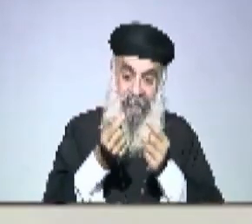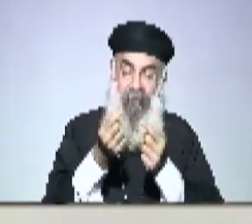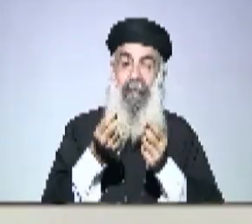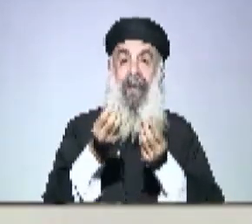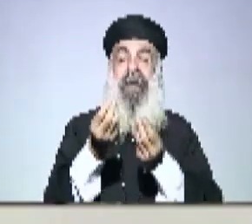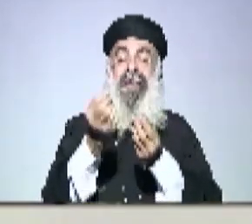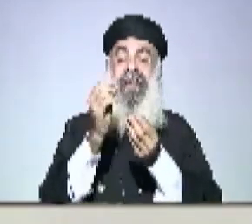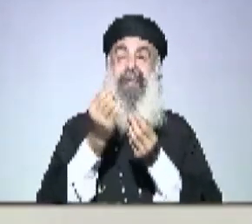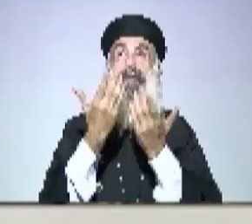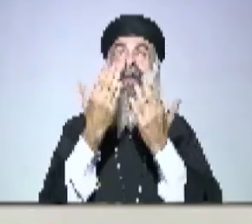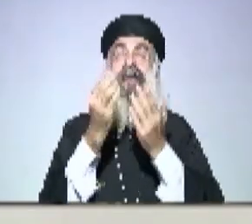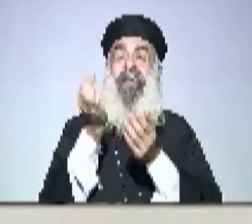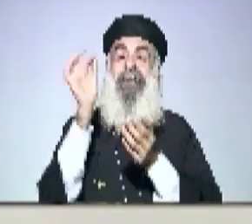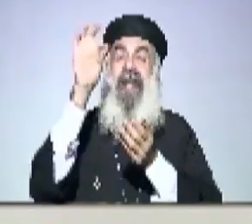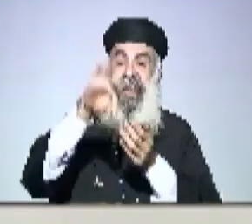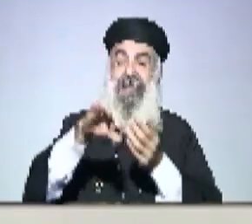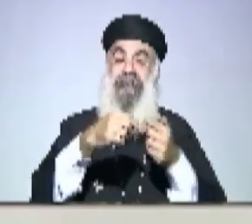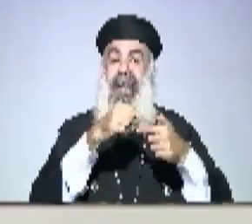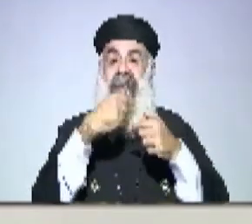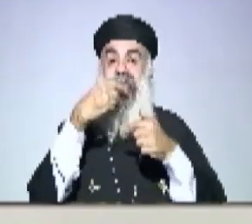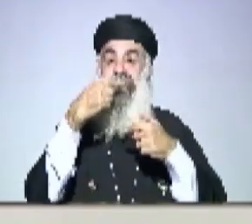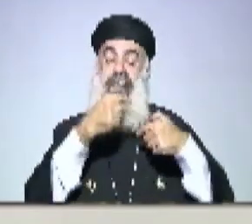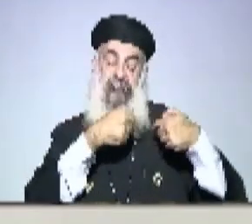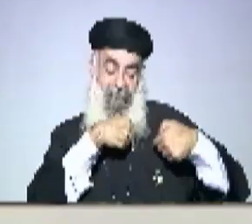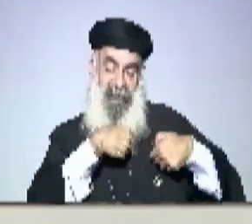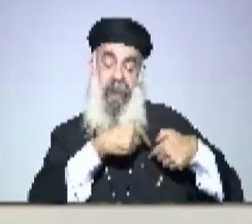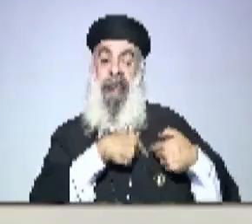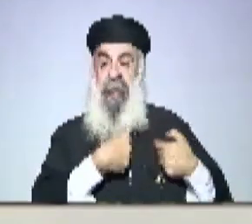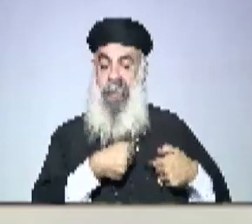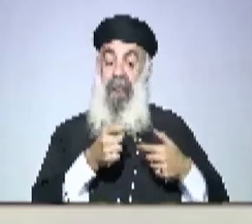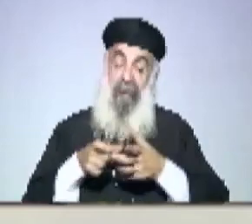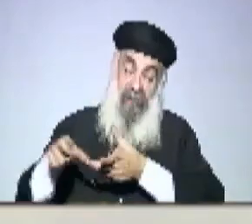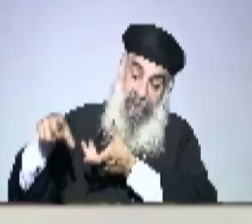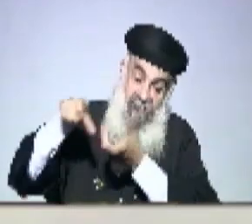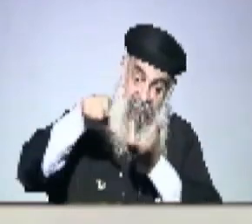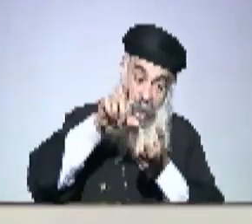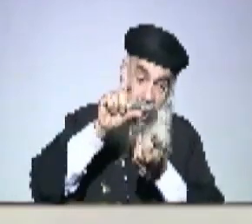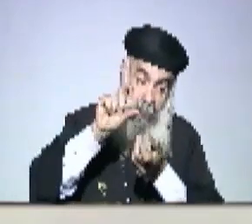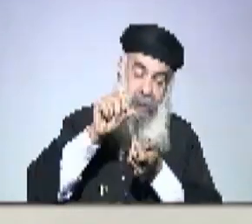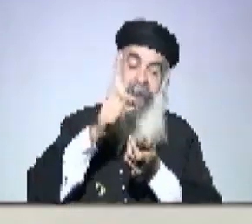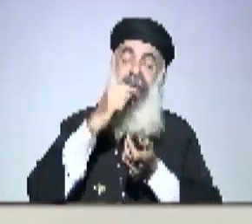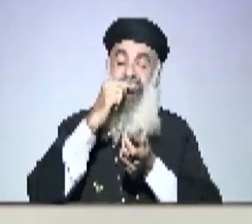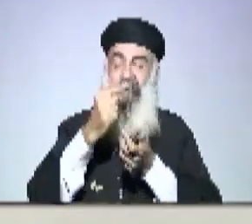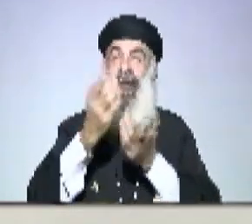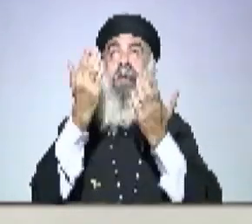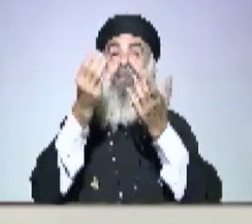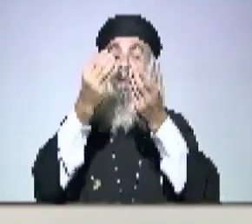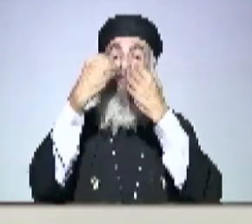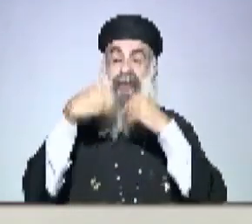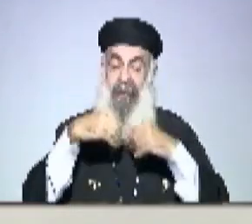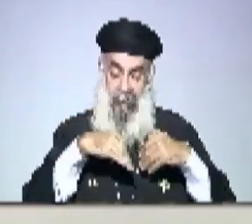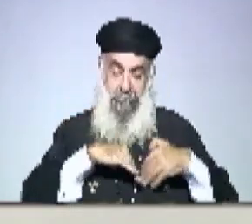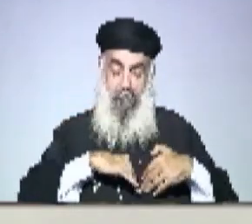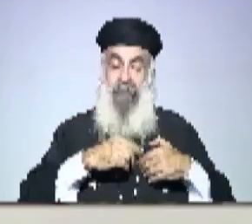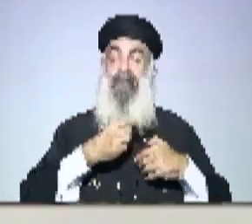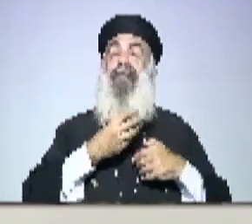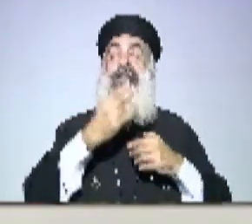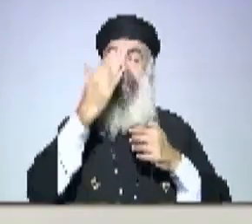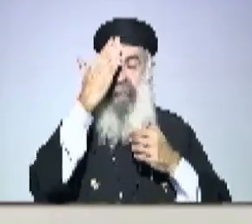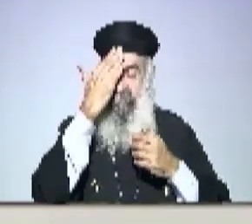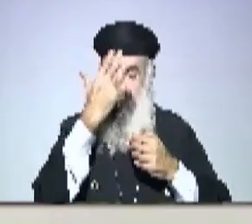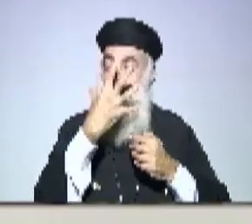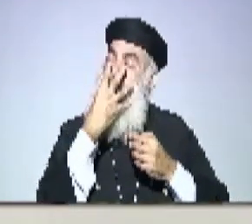ازرع كلمتك في قلبي لما الارض بتتروق اقول ل يا رب ارويني بنعمتك وبروحك